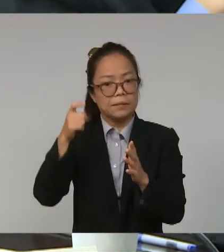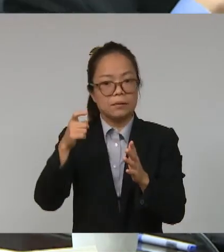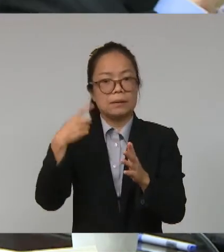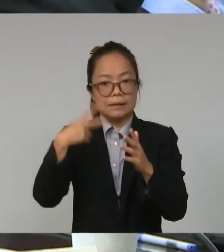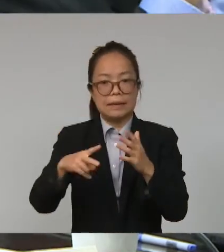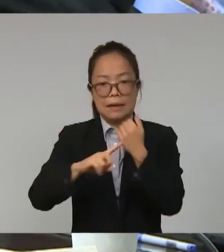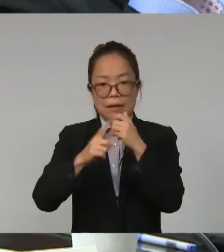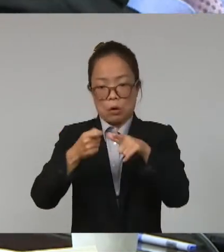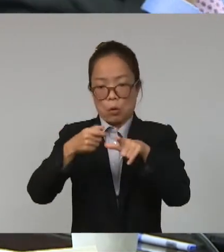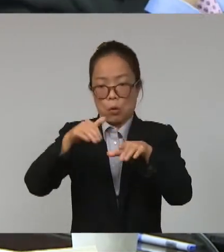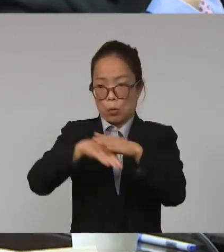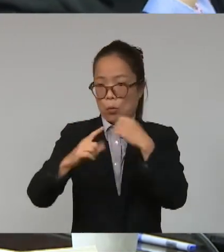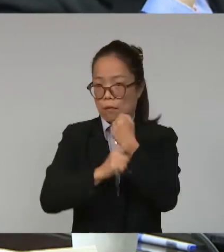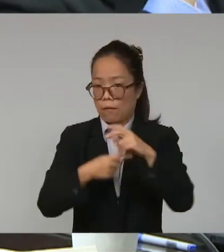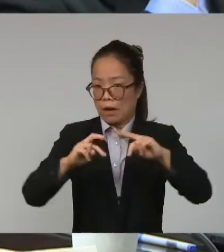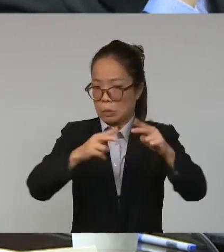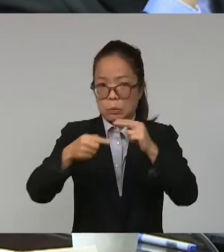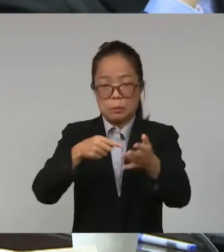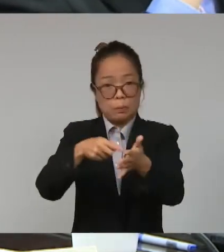次修订公投法的时候，